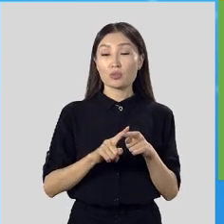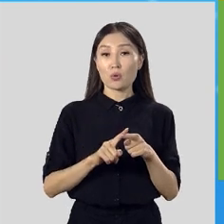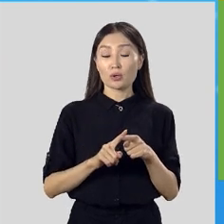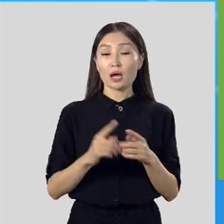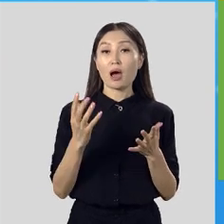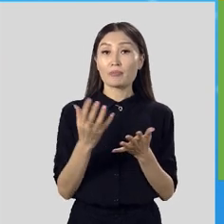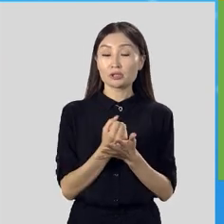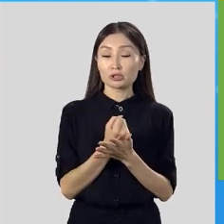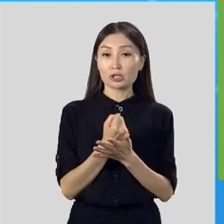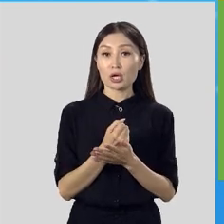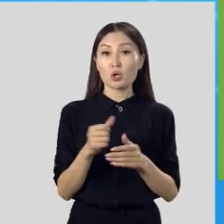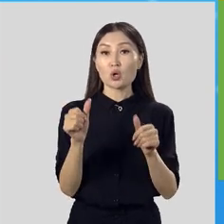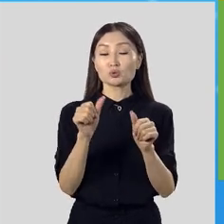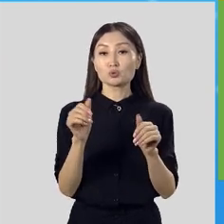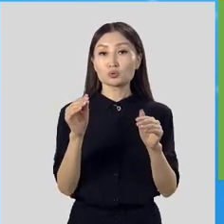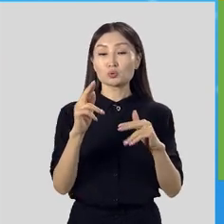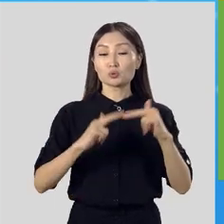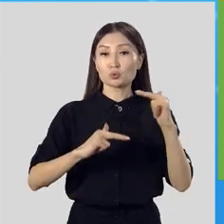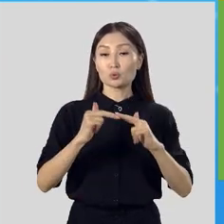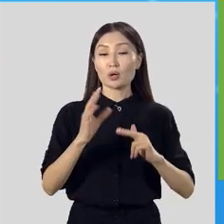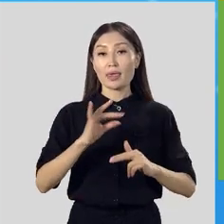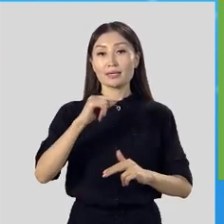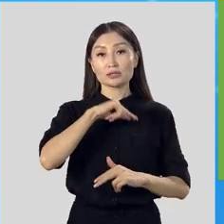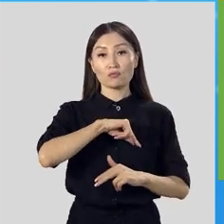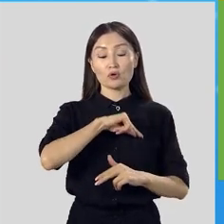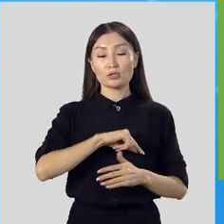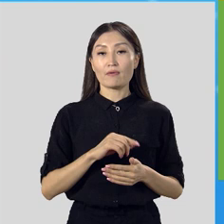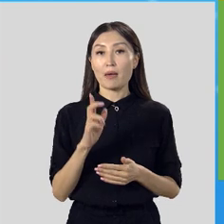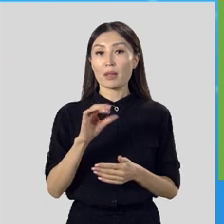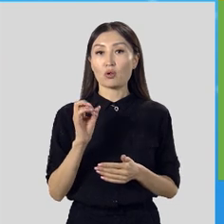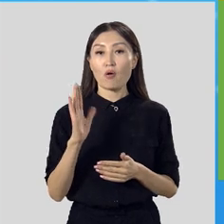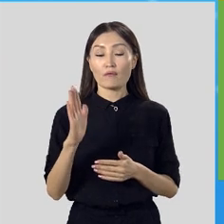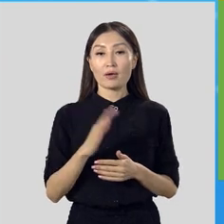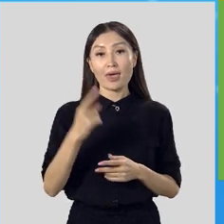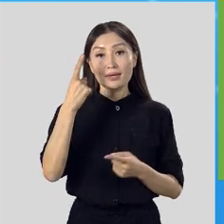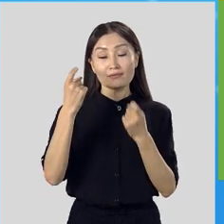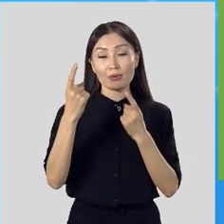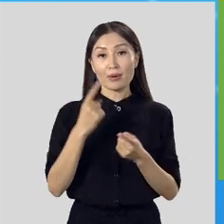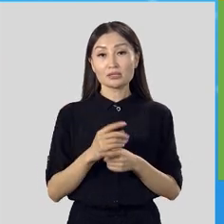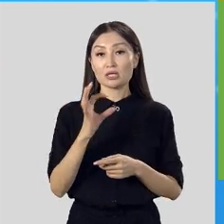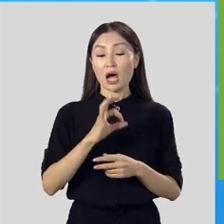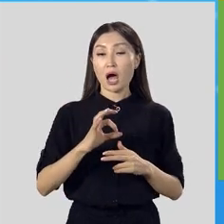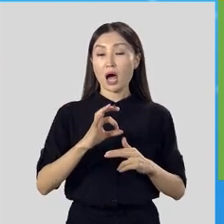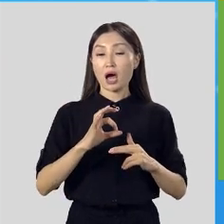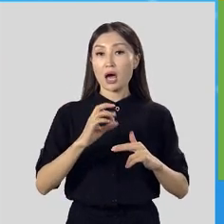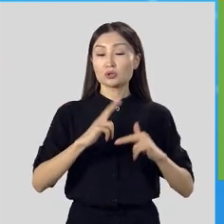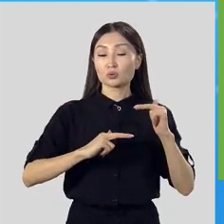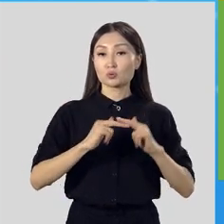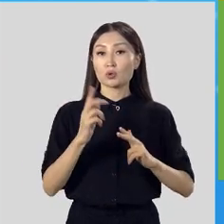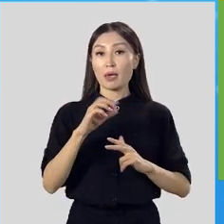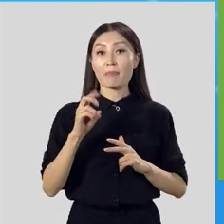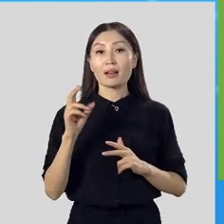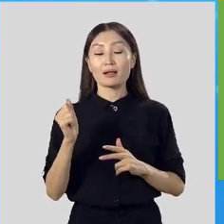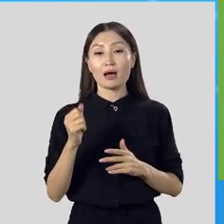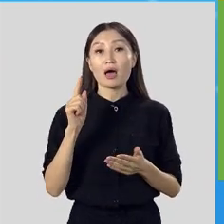и определяет структуру и свойства белков. Информация о структуре белка